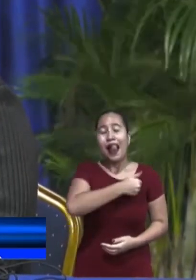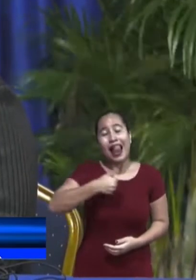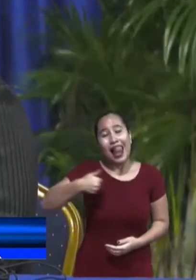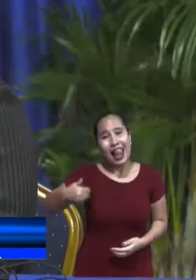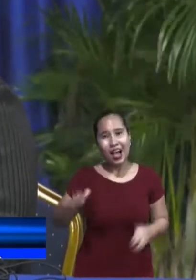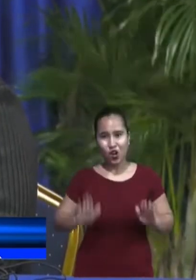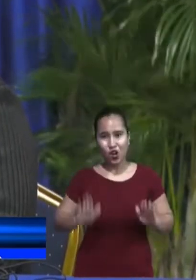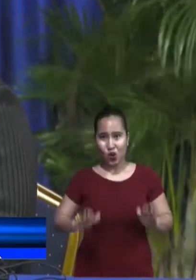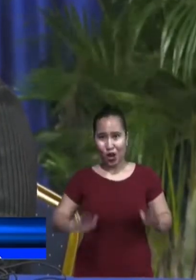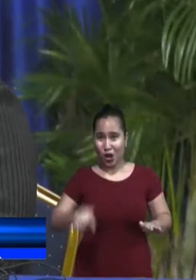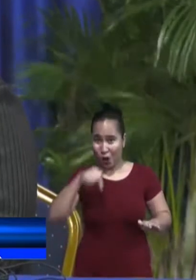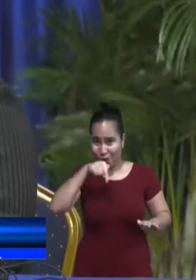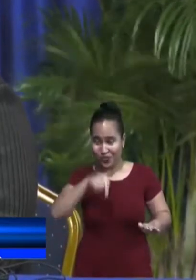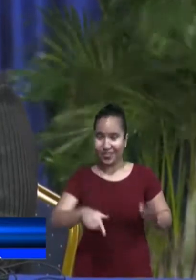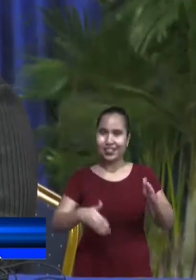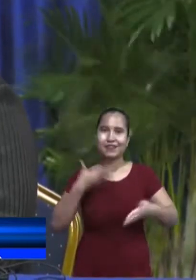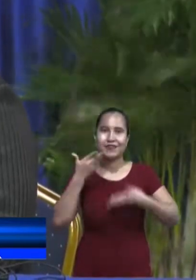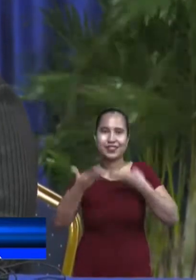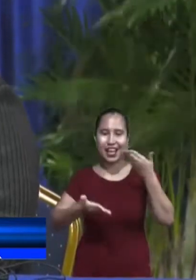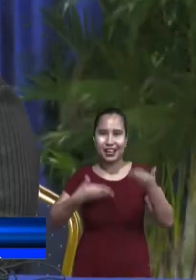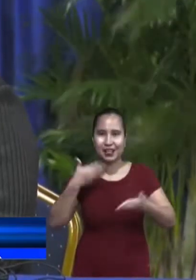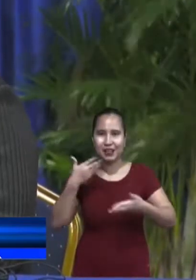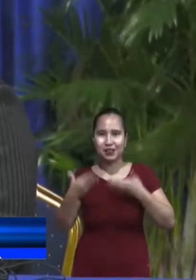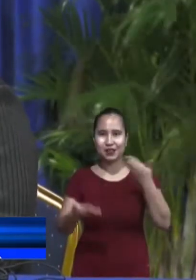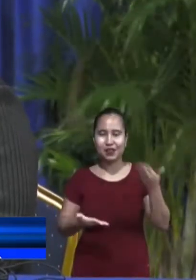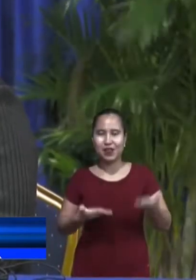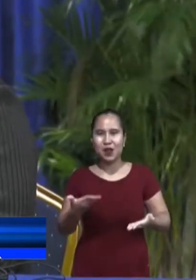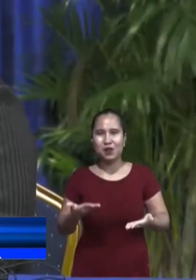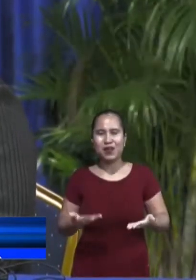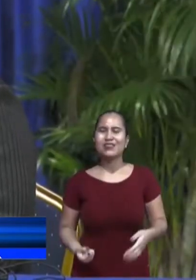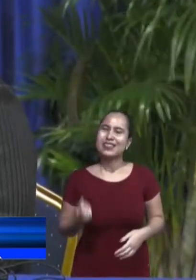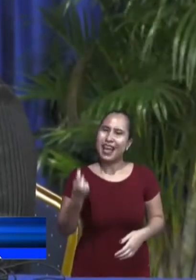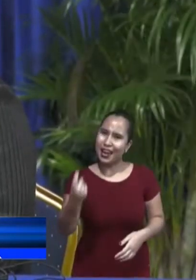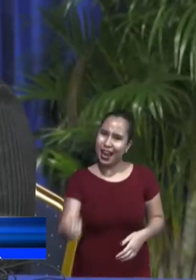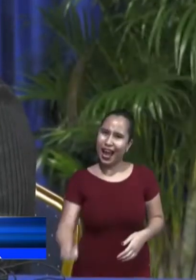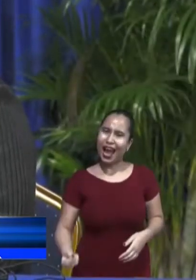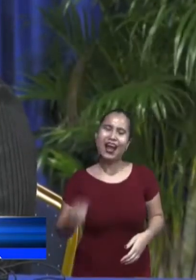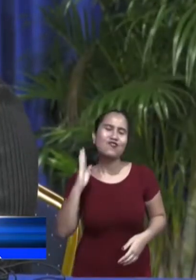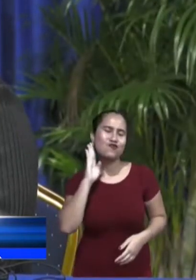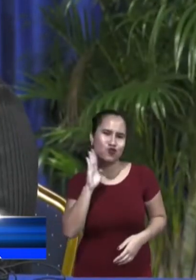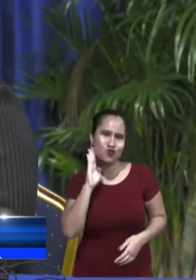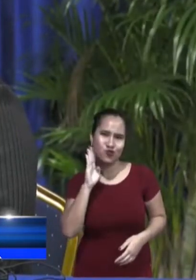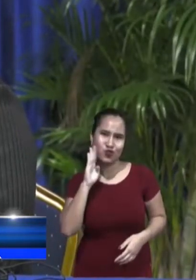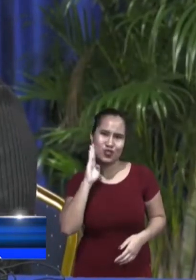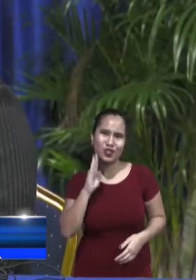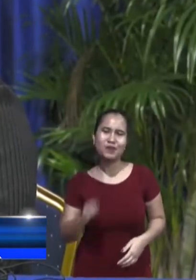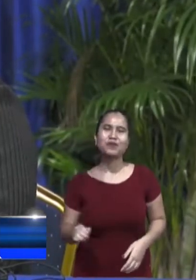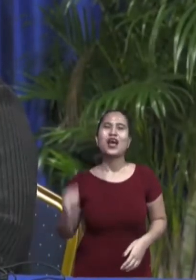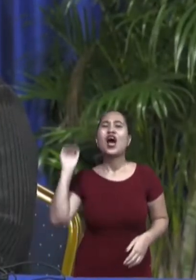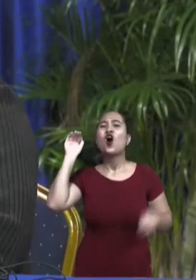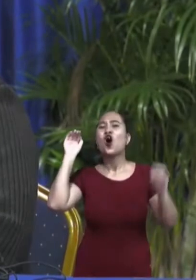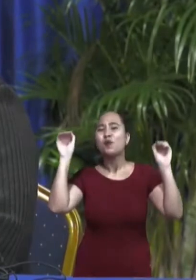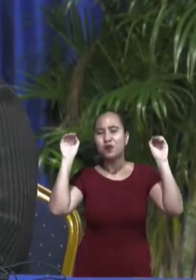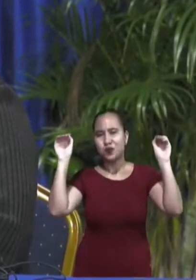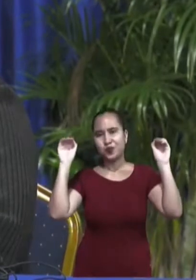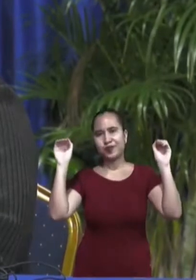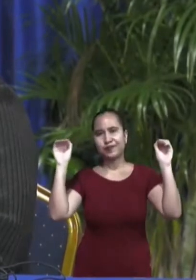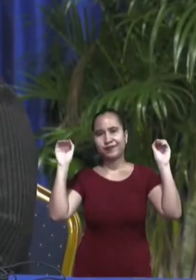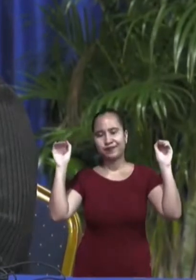dit zo te vertellen. Maar ondanks herhaaldelijke beroepen en oproepen en